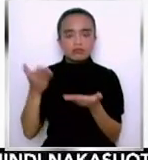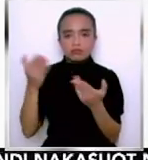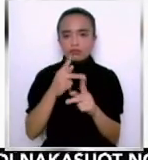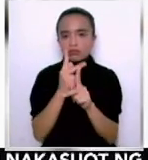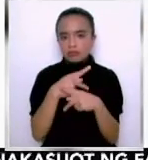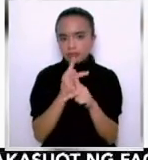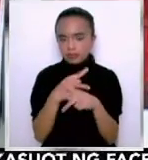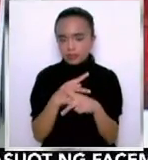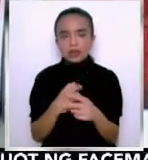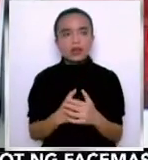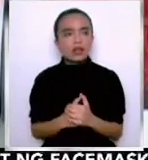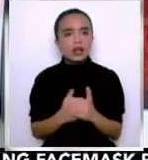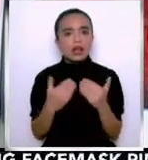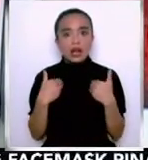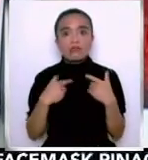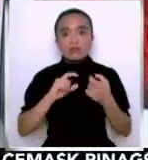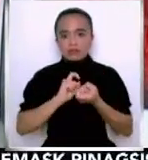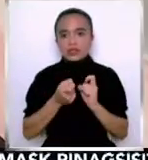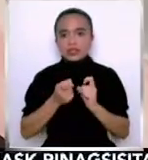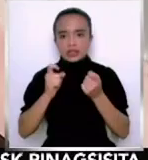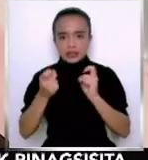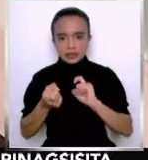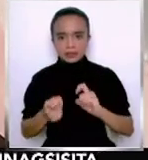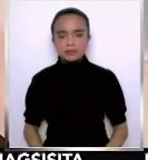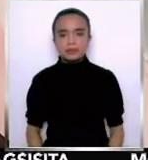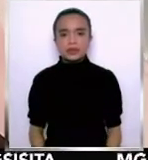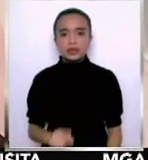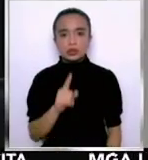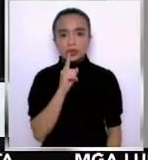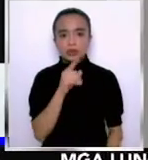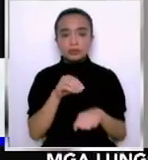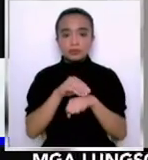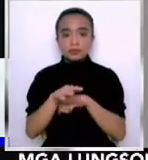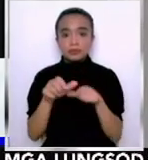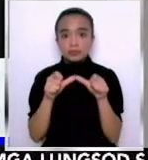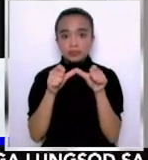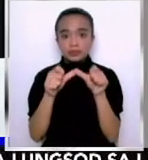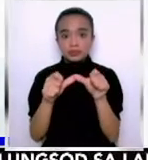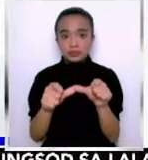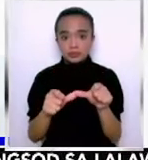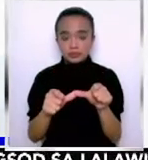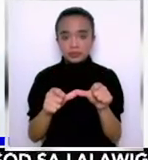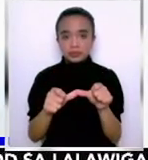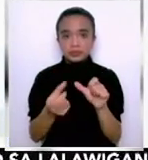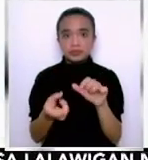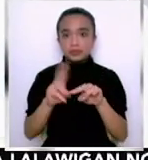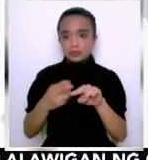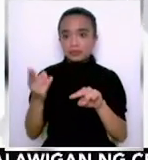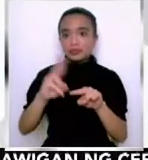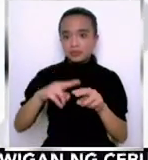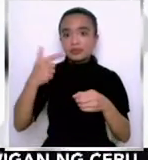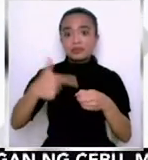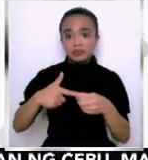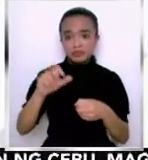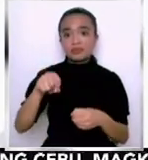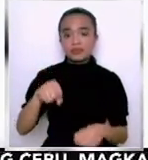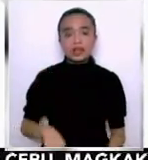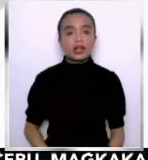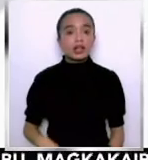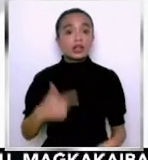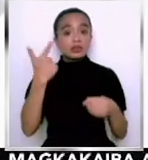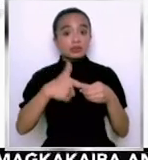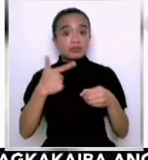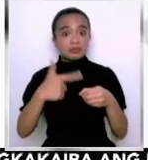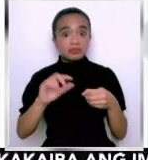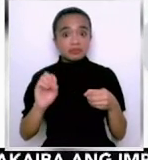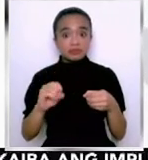merong yung pagbabago. May epekto rin daw ang patuloy na pagtaas ng presyo ng petrolyo. doon sa fuel cost, magdadagdag yan, ma'am,